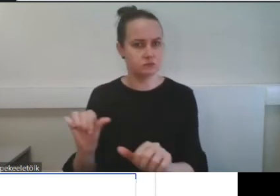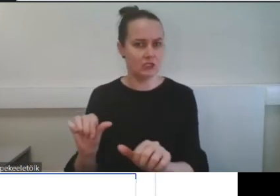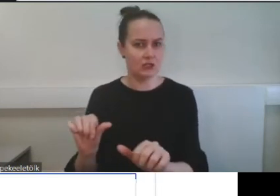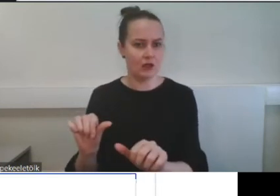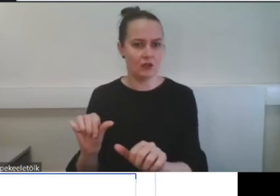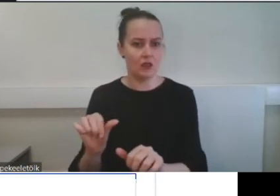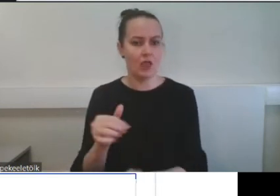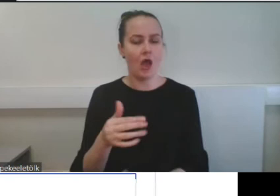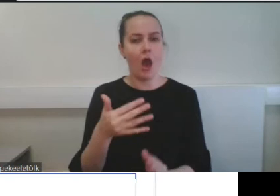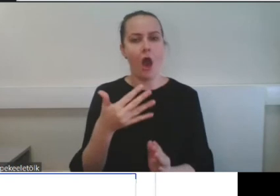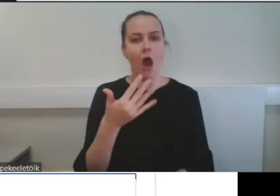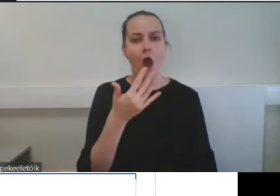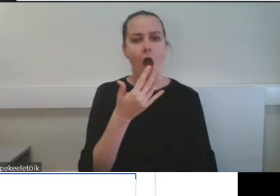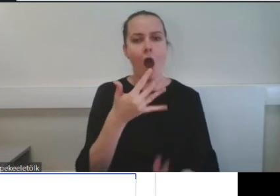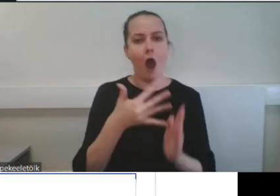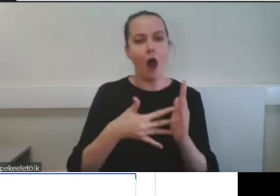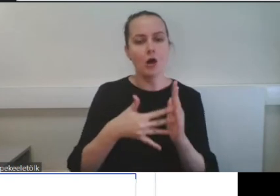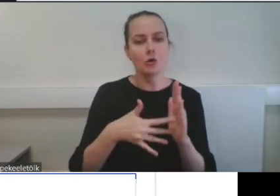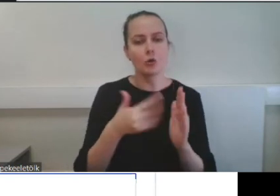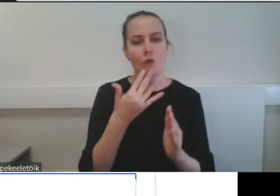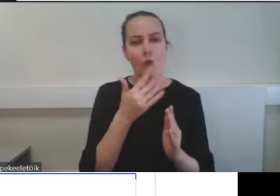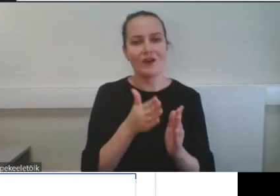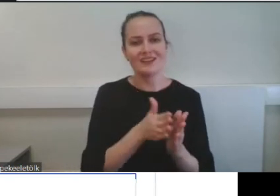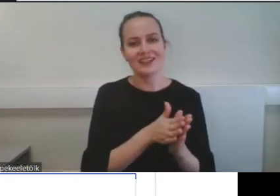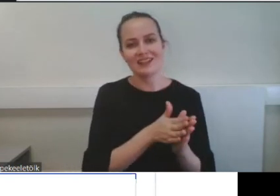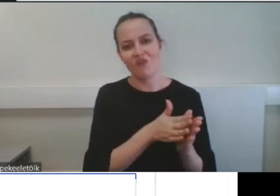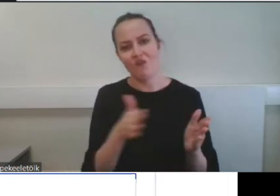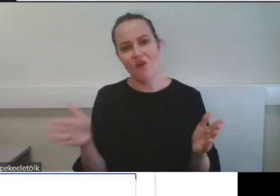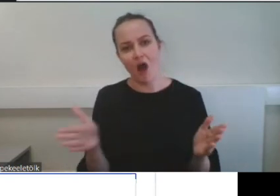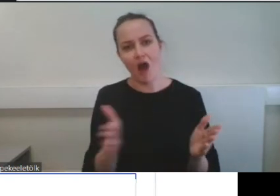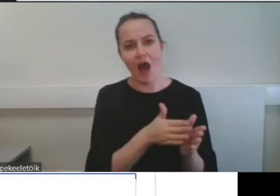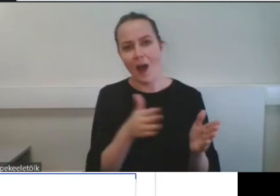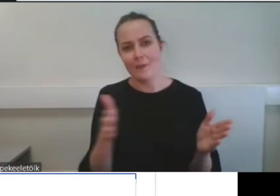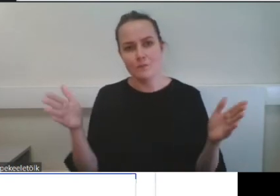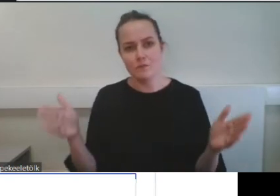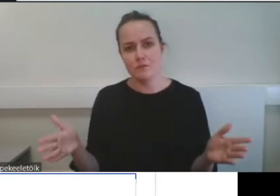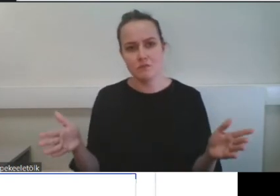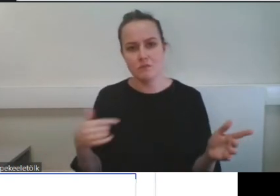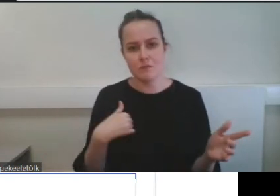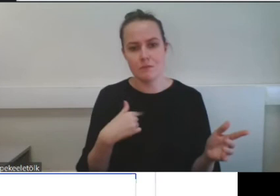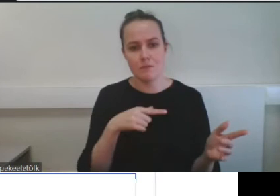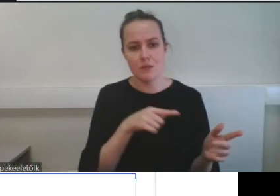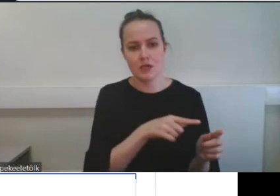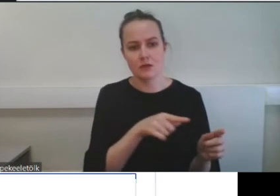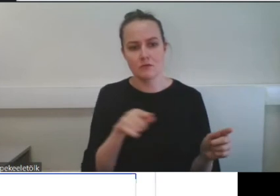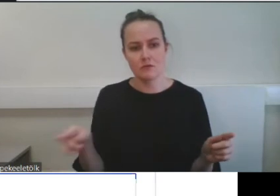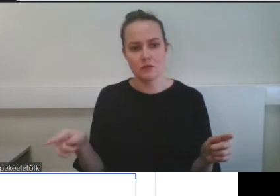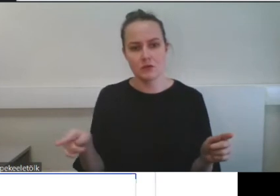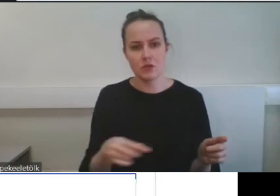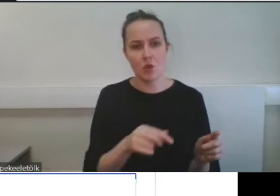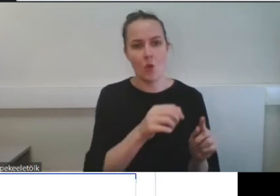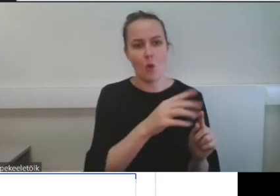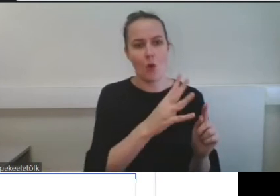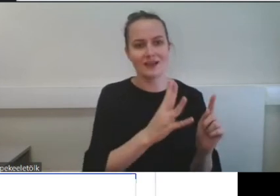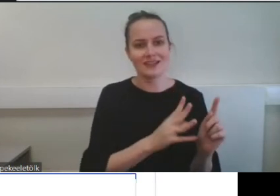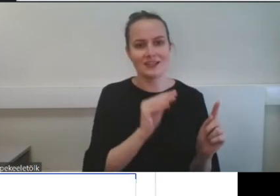nagu selline nagu seos on kindlasti olemas ja hüppeliselt nagu me oleme ka lõppraportis